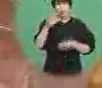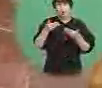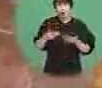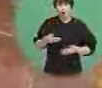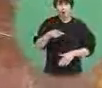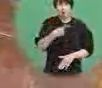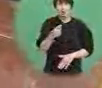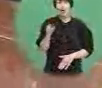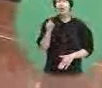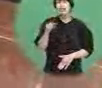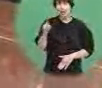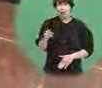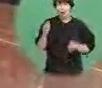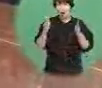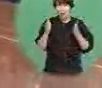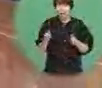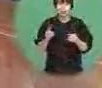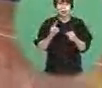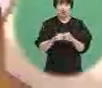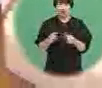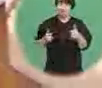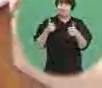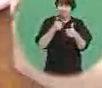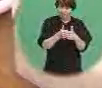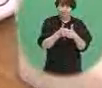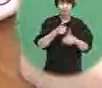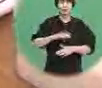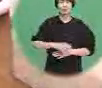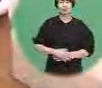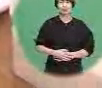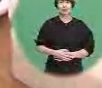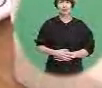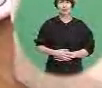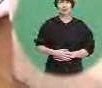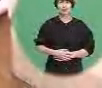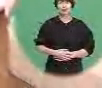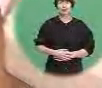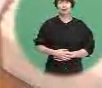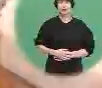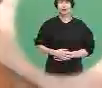100gぴったりを当てる軽量チャレンジも行われます